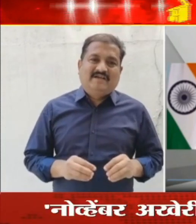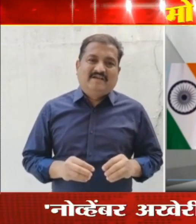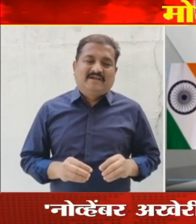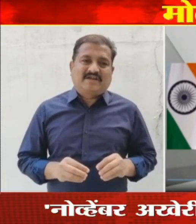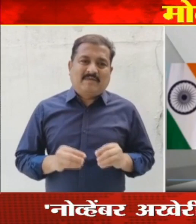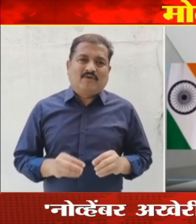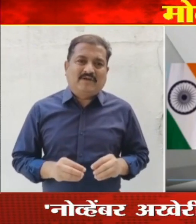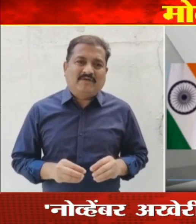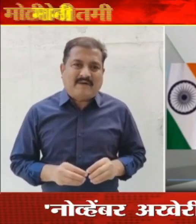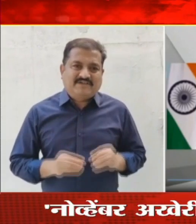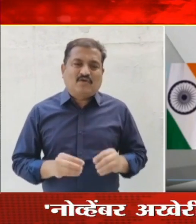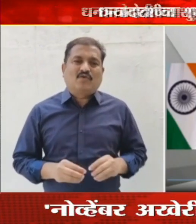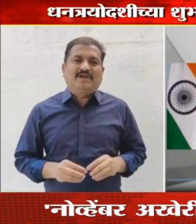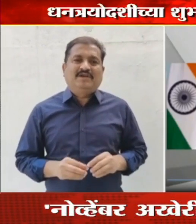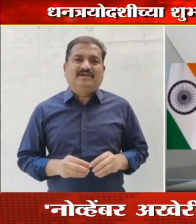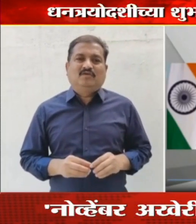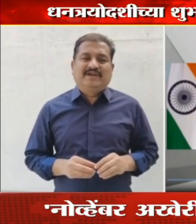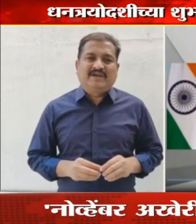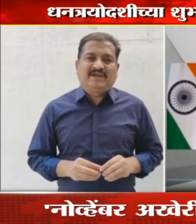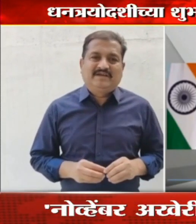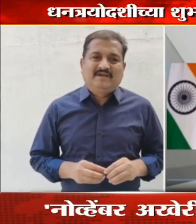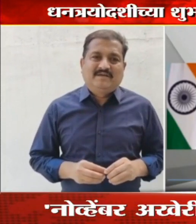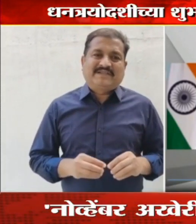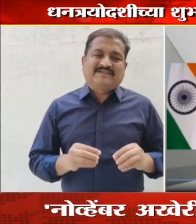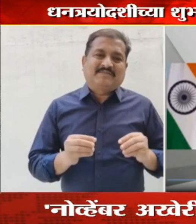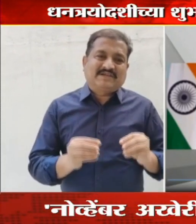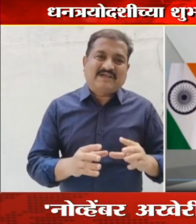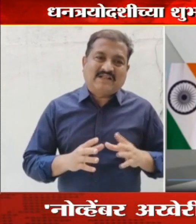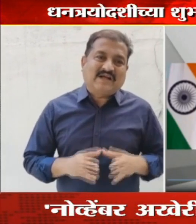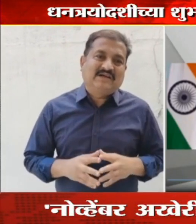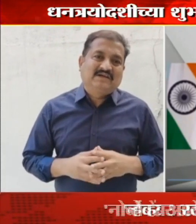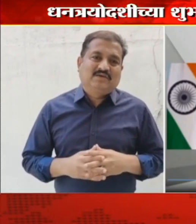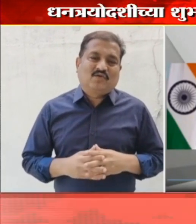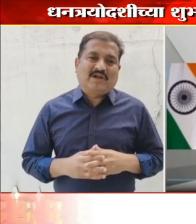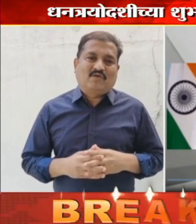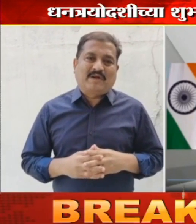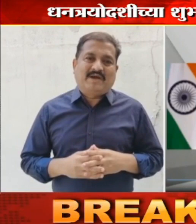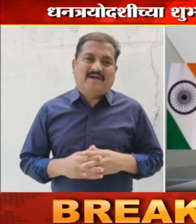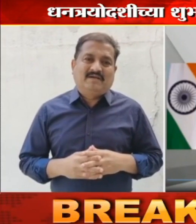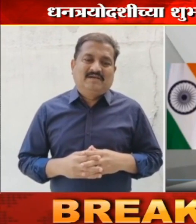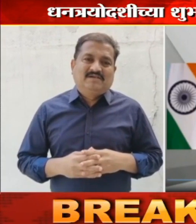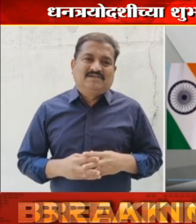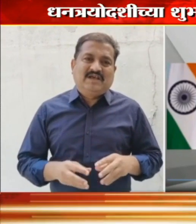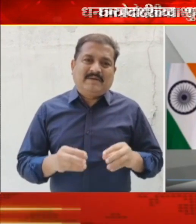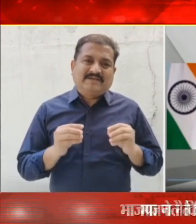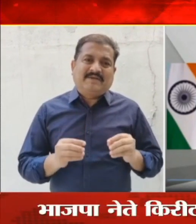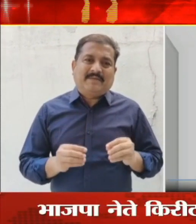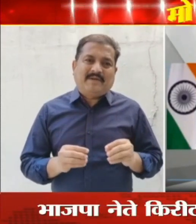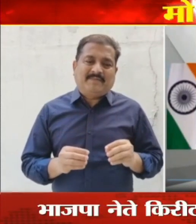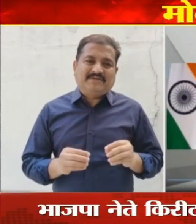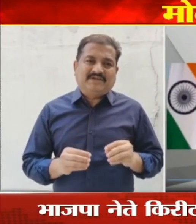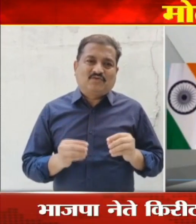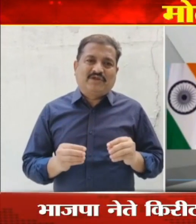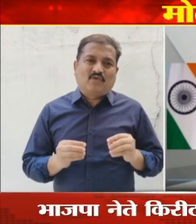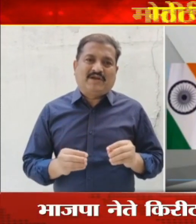आहे की श्रम पोर्टलवर 22 करोड लोकांनी नोंदणी केली, प्रत्यक्षात फक्त 7 लाख लोकांना नोकऱ्या मिळाल्या. सीएमआयच्या